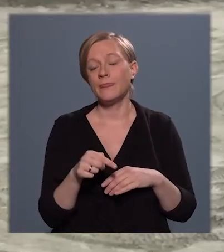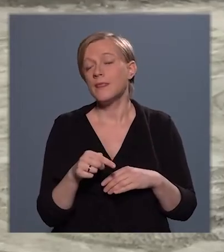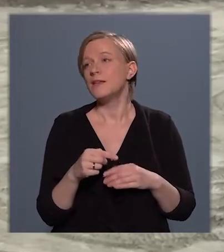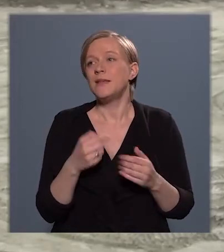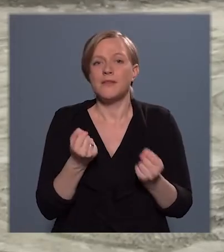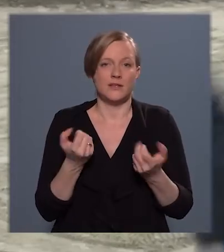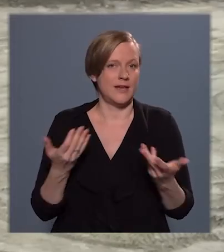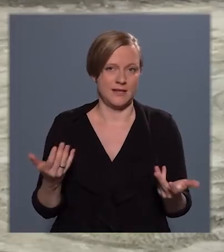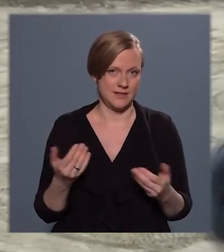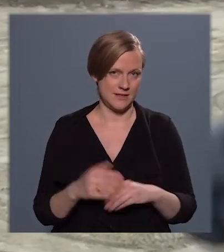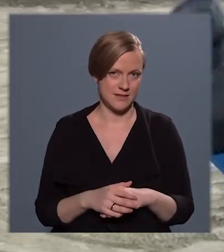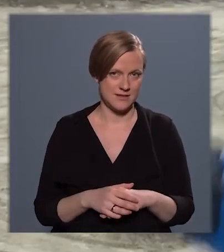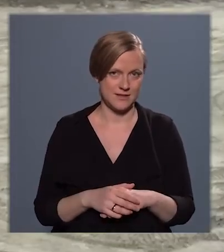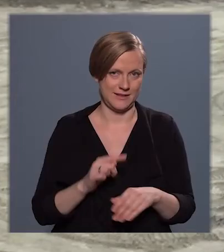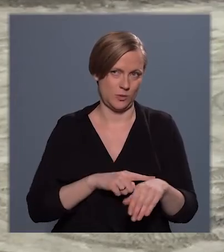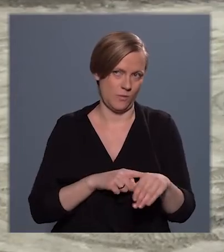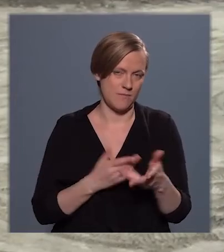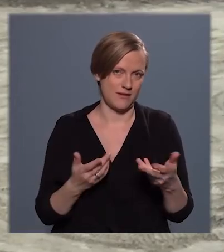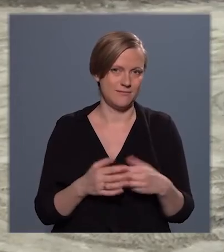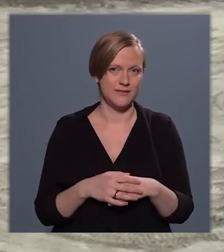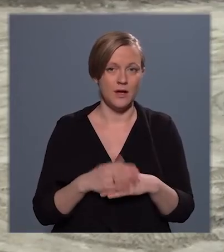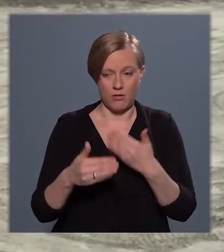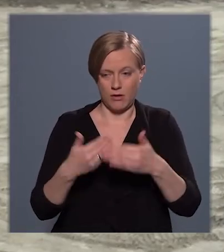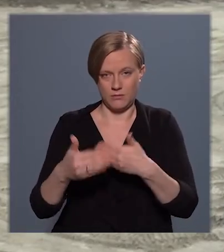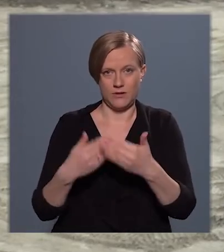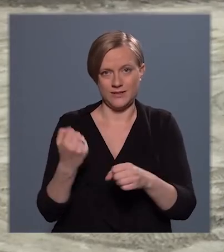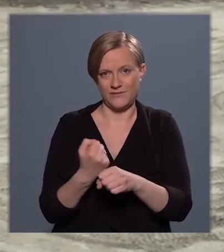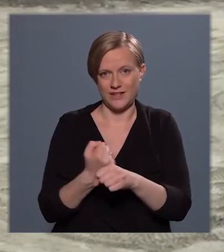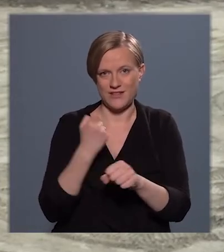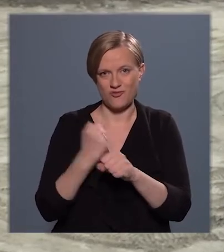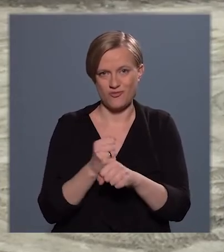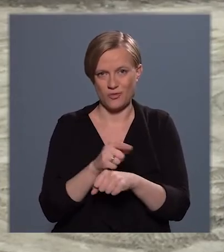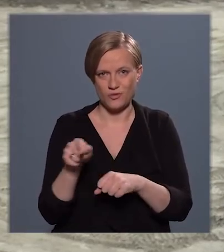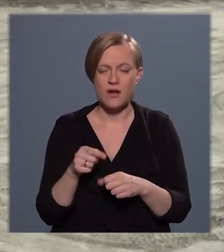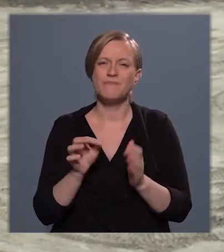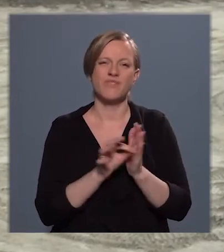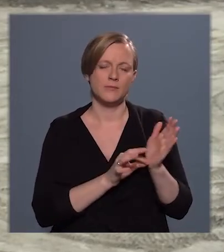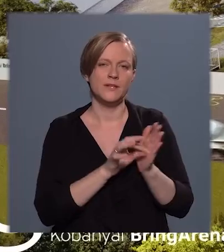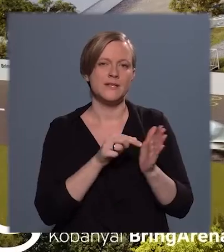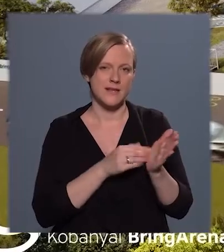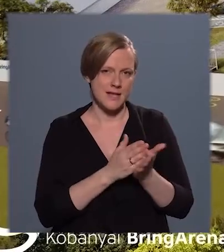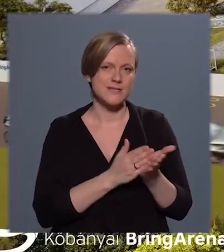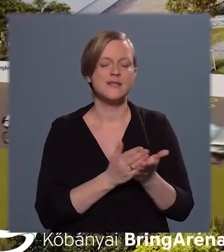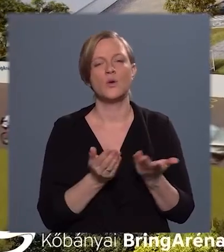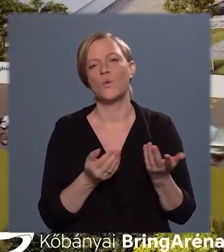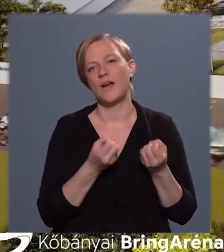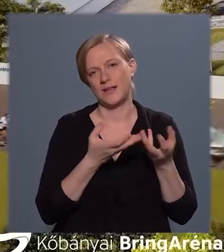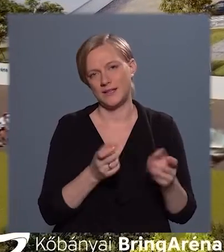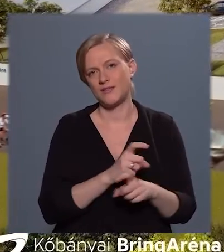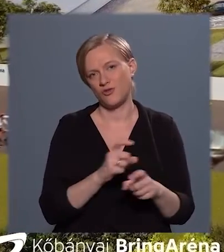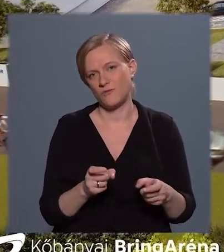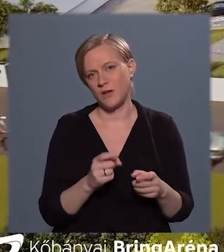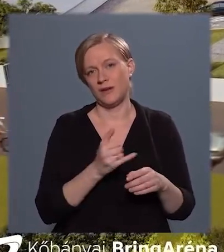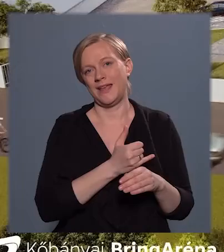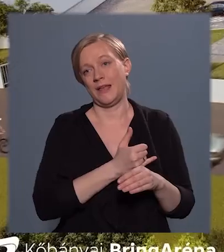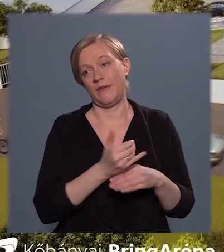nehéz, amit már időben, hiszen ők haladnak a kivitelezési munkákkal, az adminisztráció engedélyezés miatt mentek el évek. A Bring